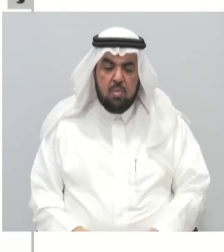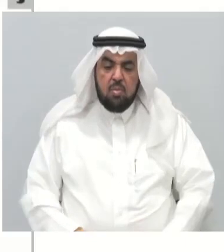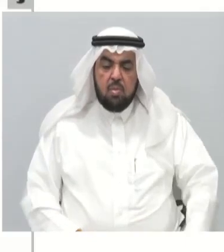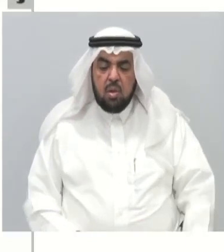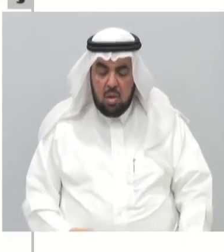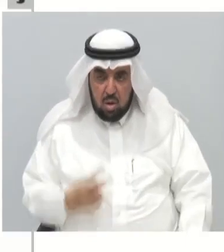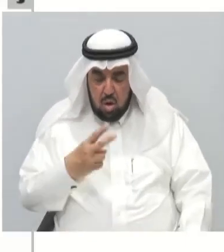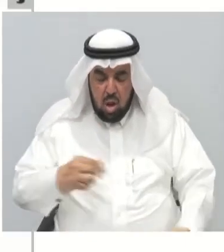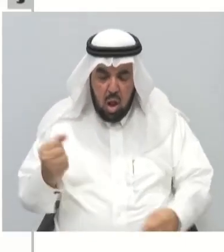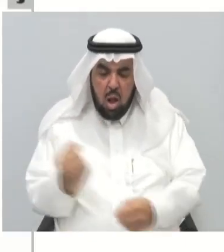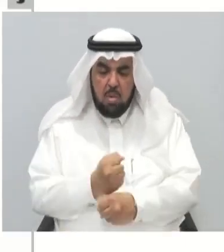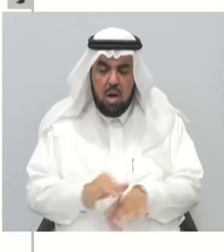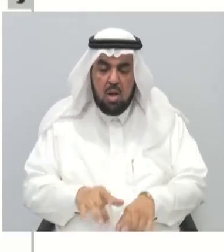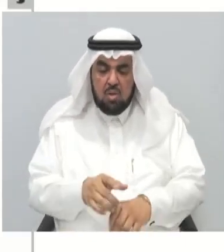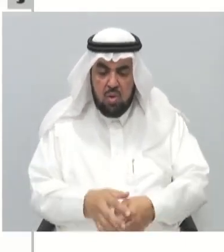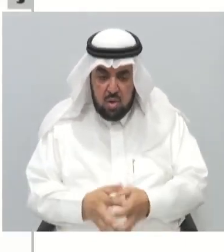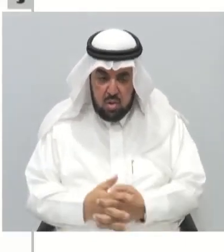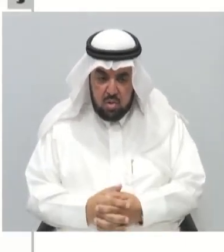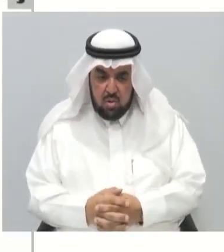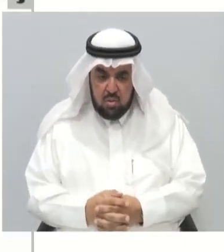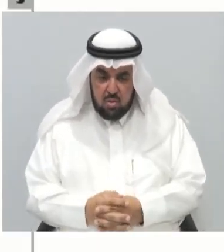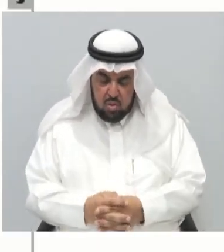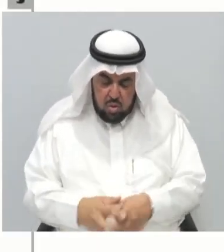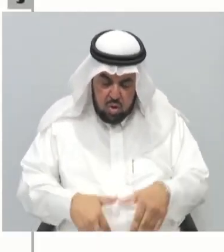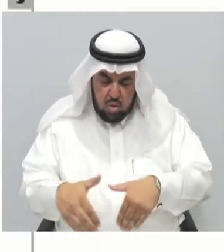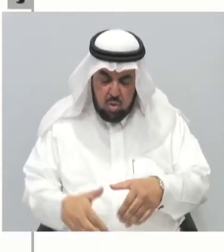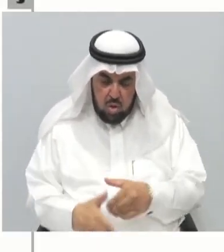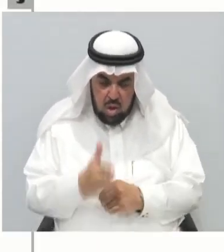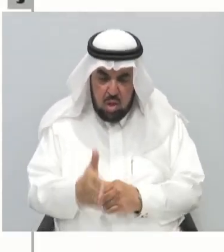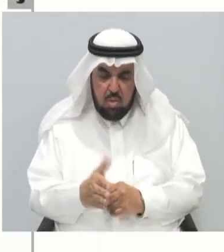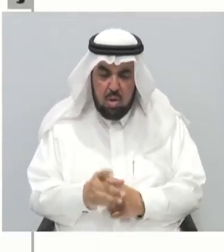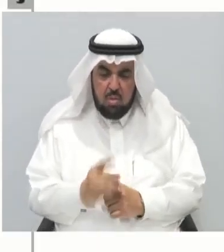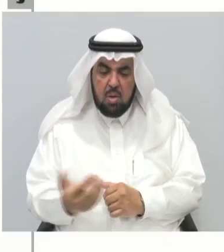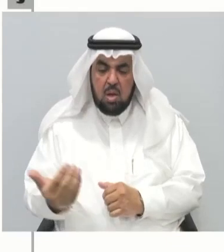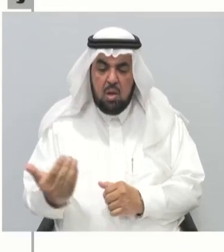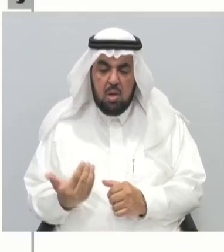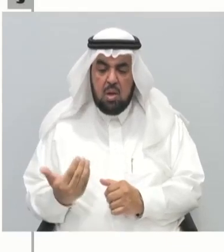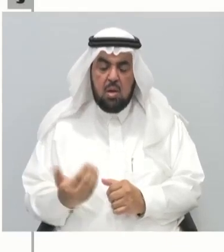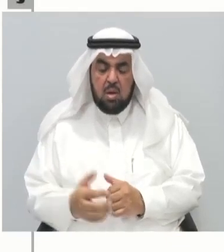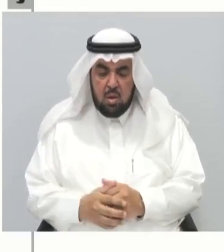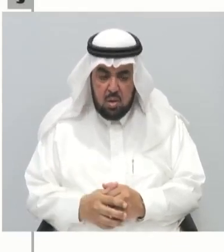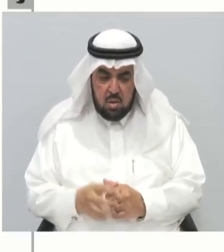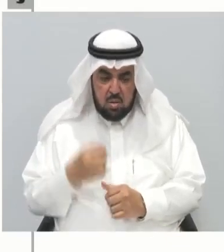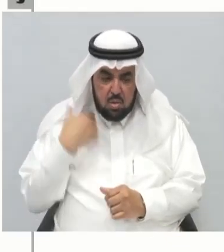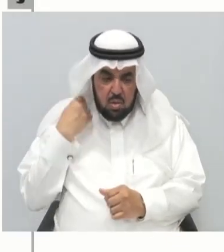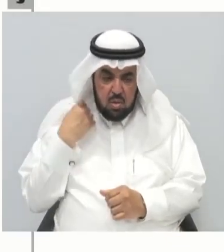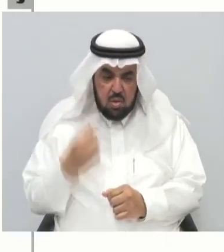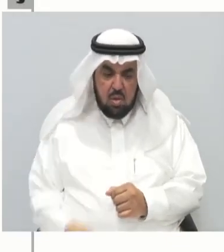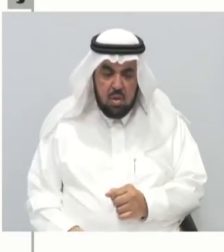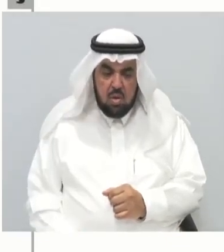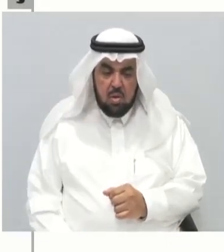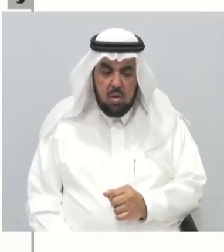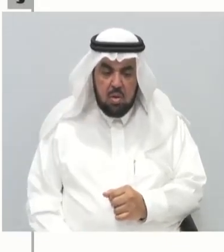خلونا نطبق عملي نجعل الريبوت يتقدم للامام ثم يتقدم للخلف